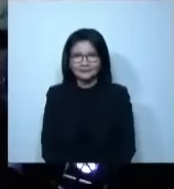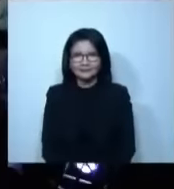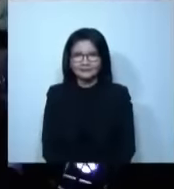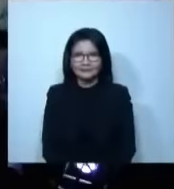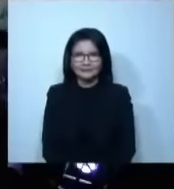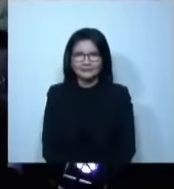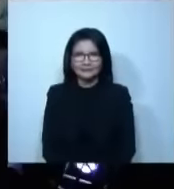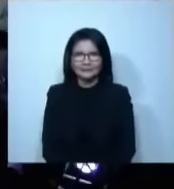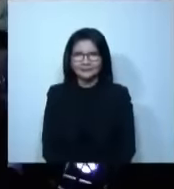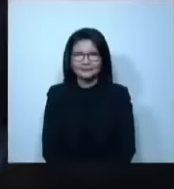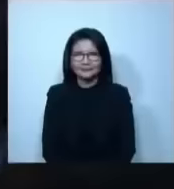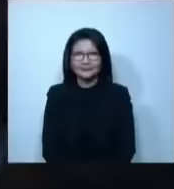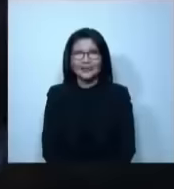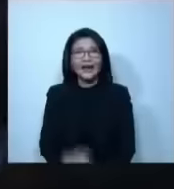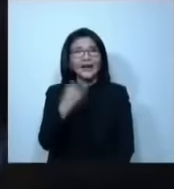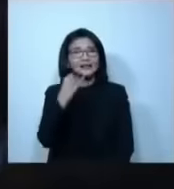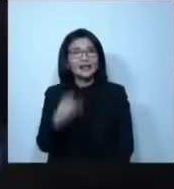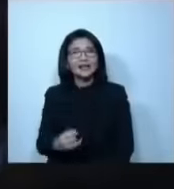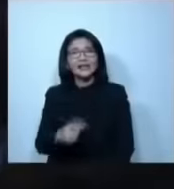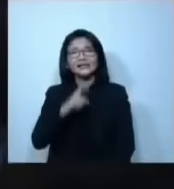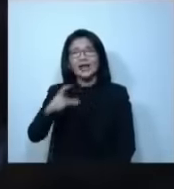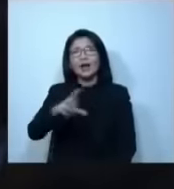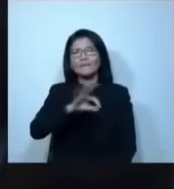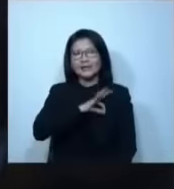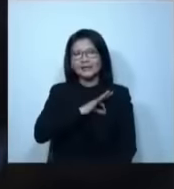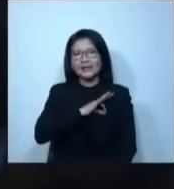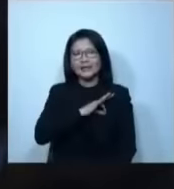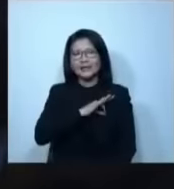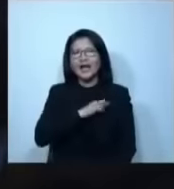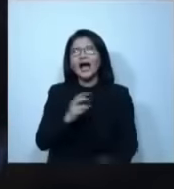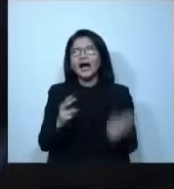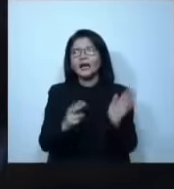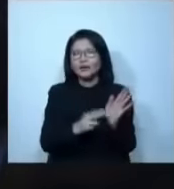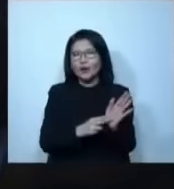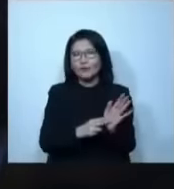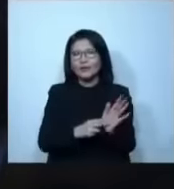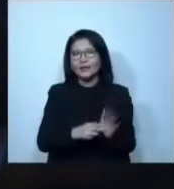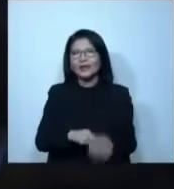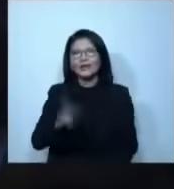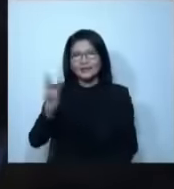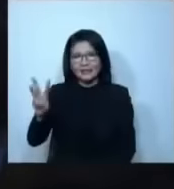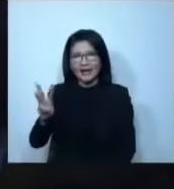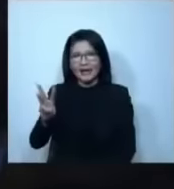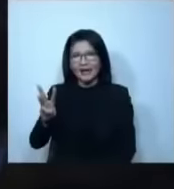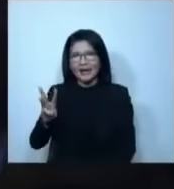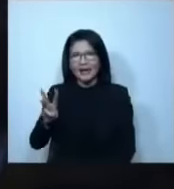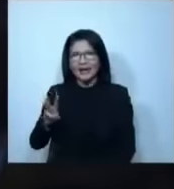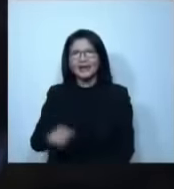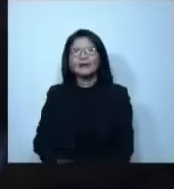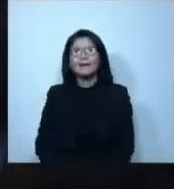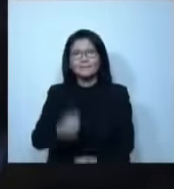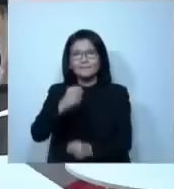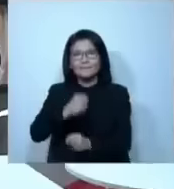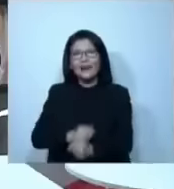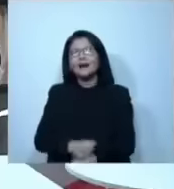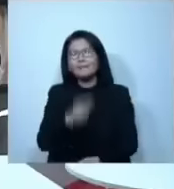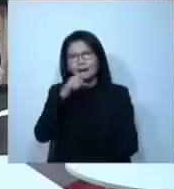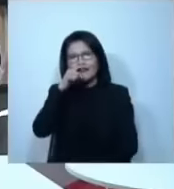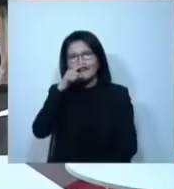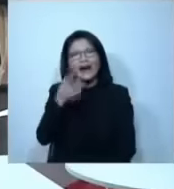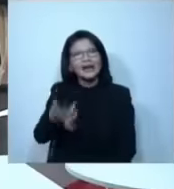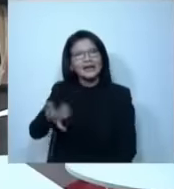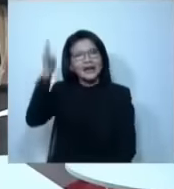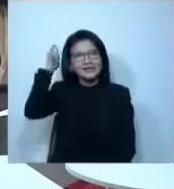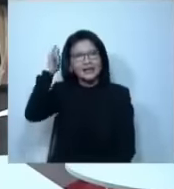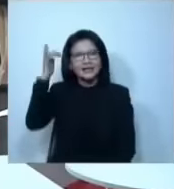Dan yang terakhir kita akan menuju ke calon presiden nomor urut 3, Bapak Ganjar Pranowo. Waktu Anda